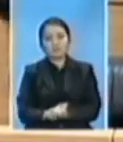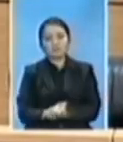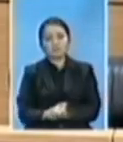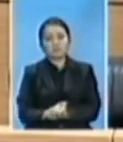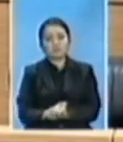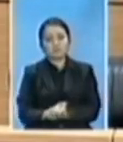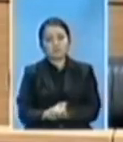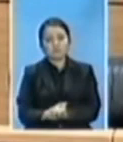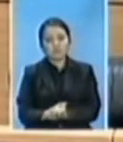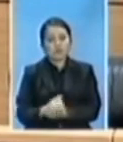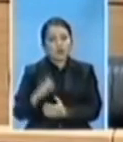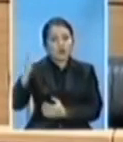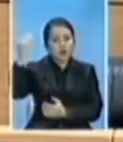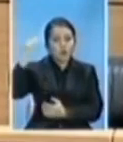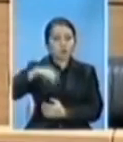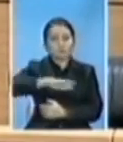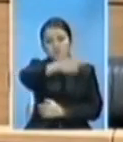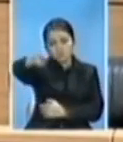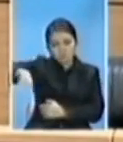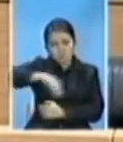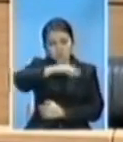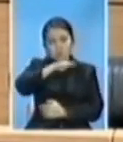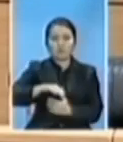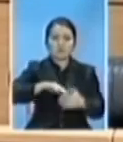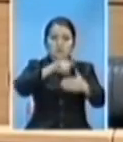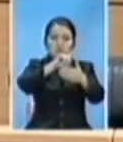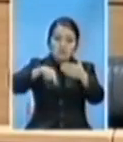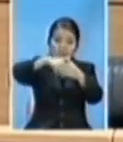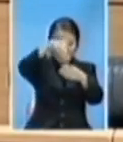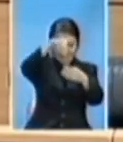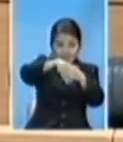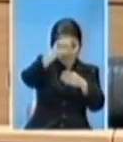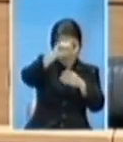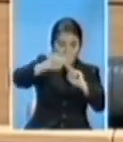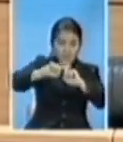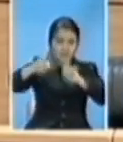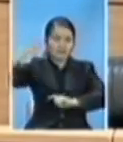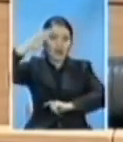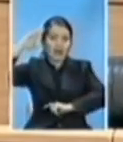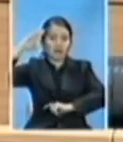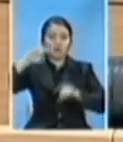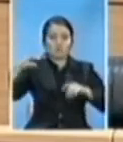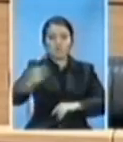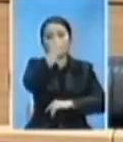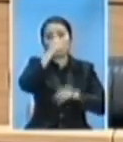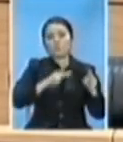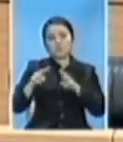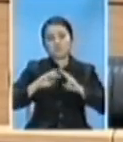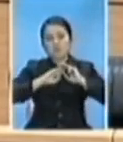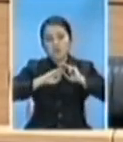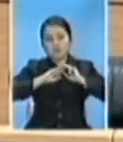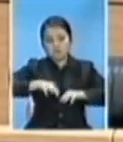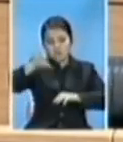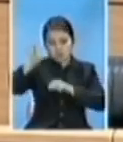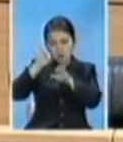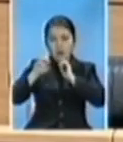จากสภารัฐสภาเลือกตั้งทั้งหมดกลายเป็นแต่งตั้งวุฒิสภาแต่งตั้งครึ่งสภาและผล